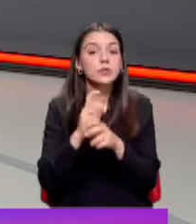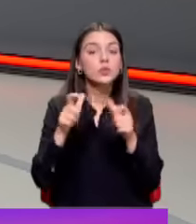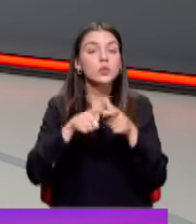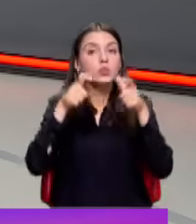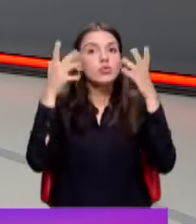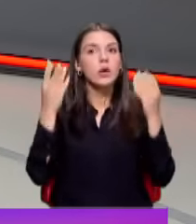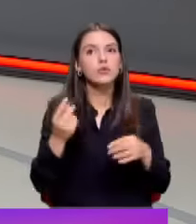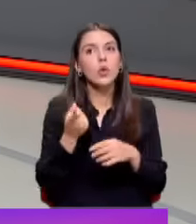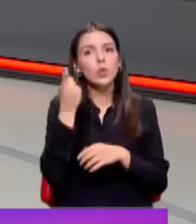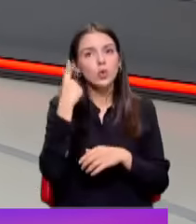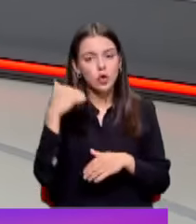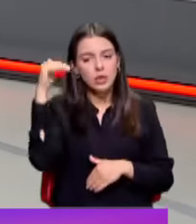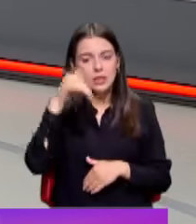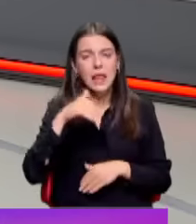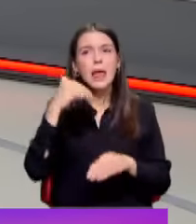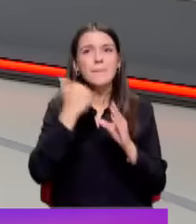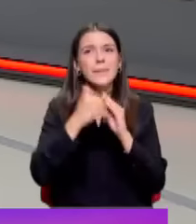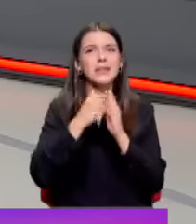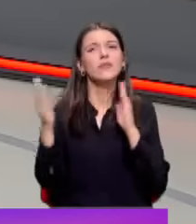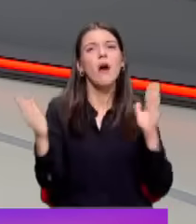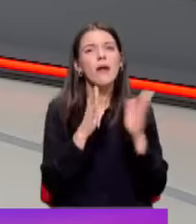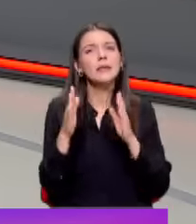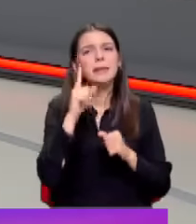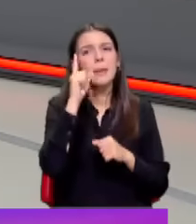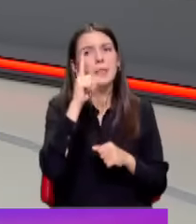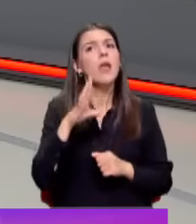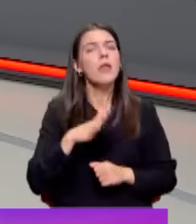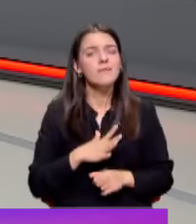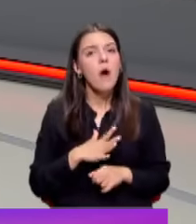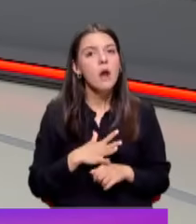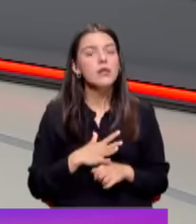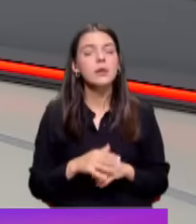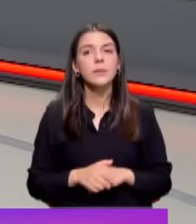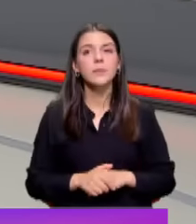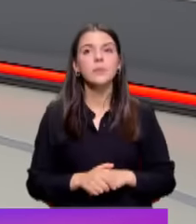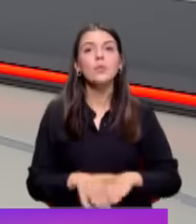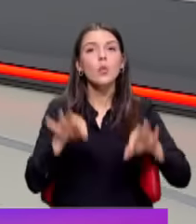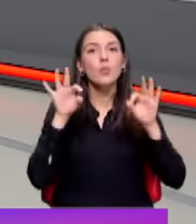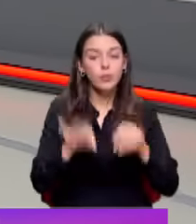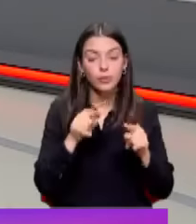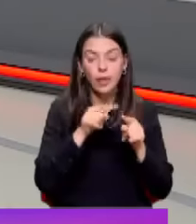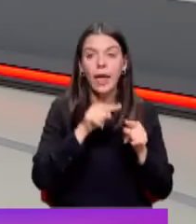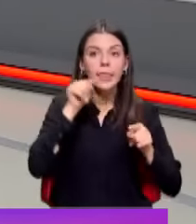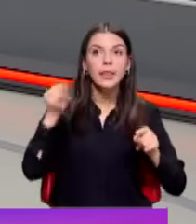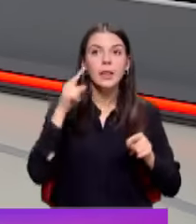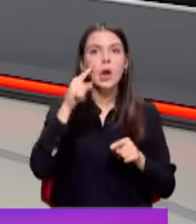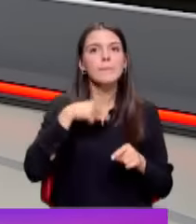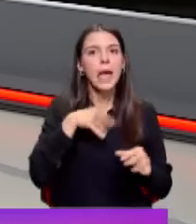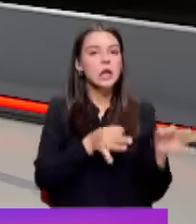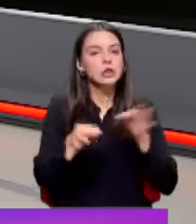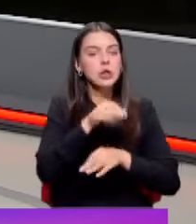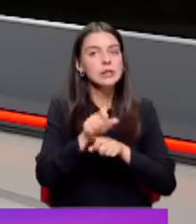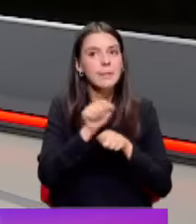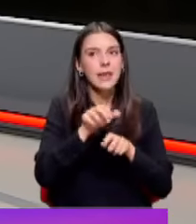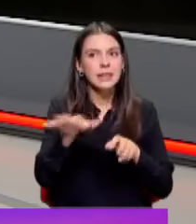arada dün gelen mesajlar arasında da vardı. Bugün itibariyle de ben sosyal